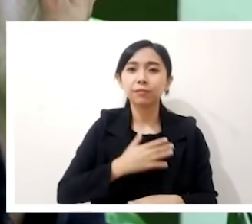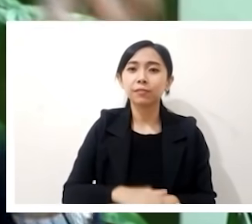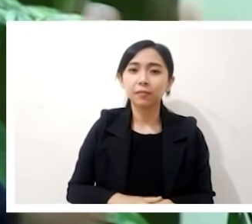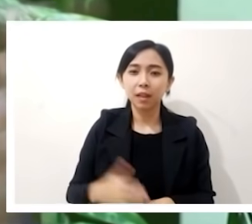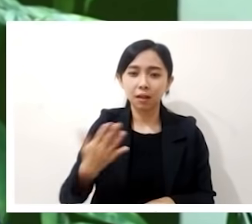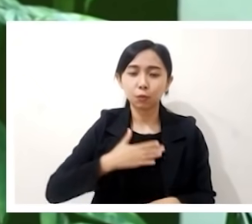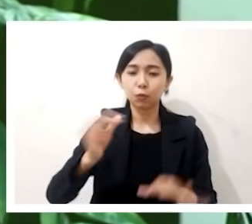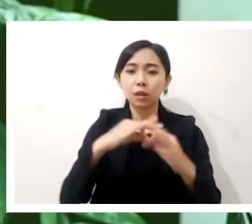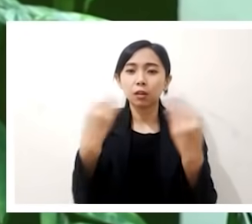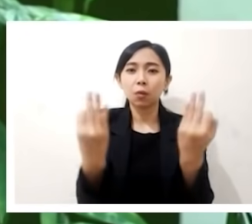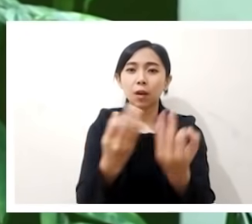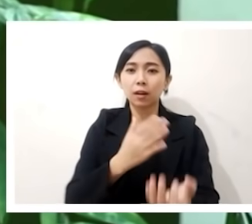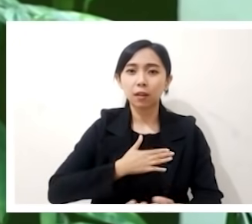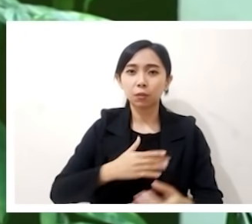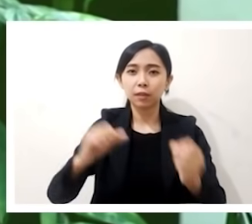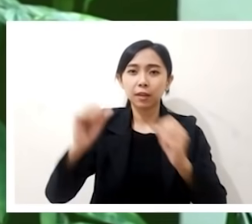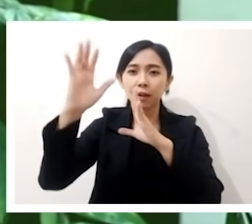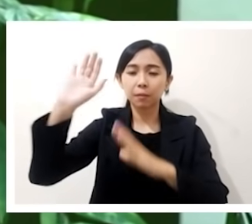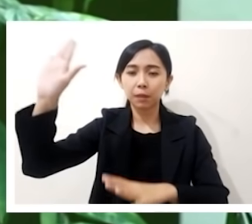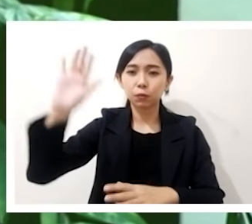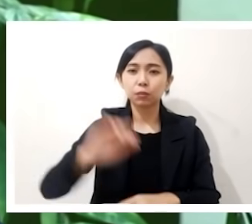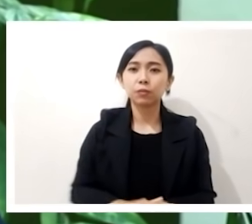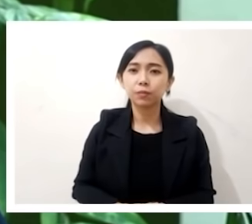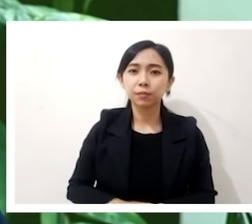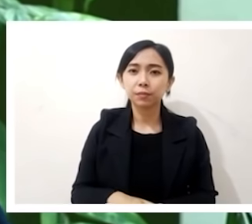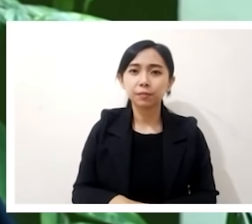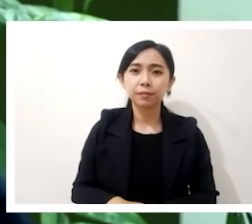keluargaku lakukan di hadapan-Mu.